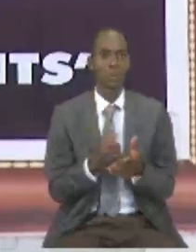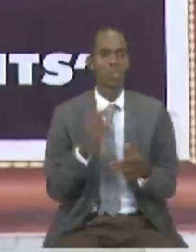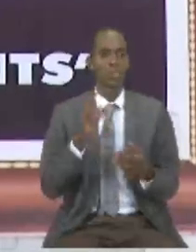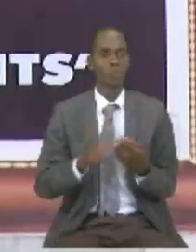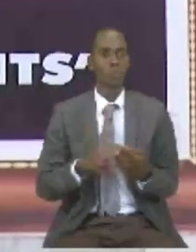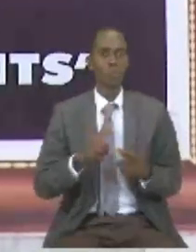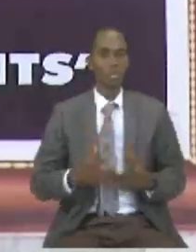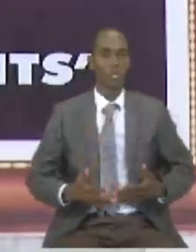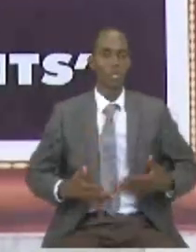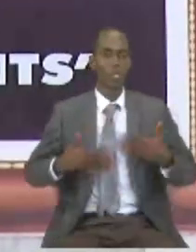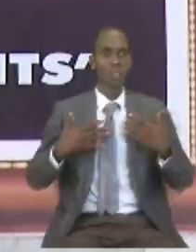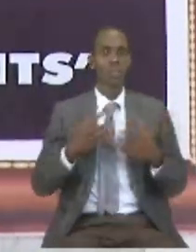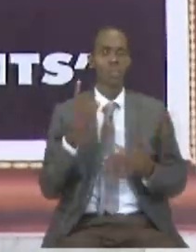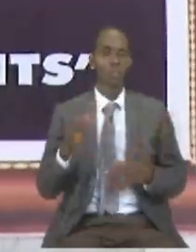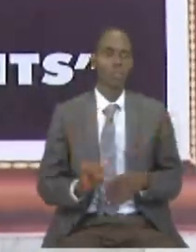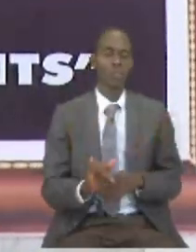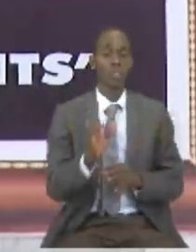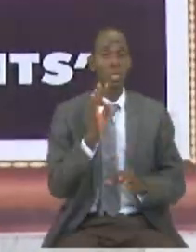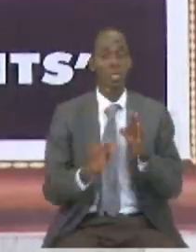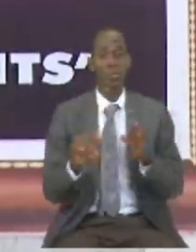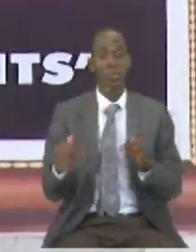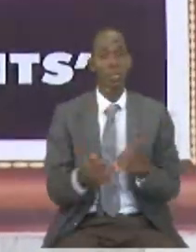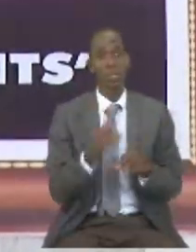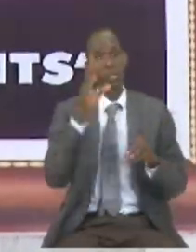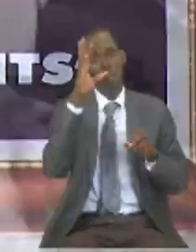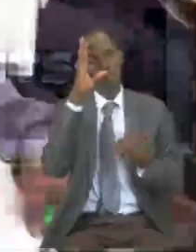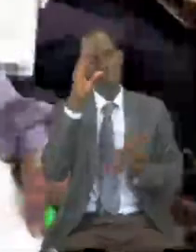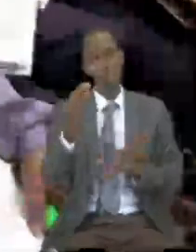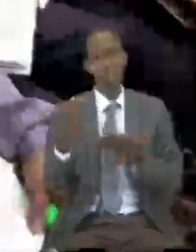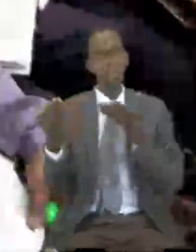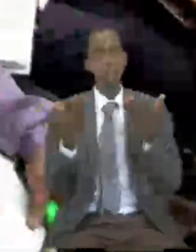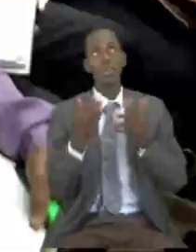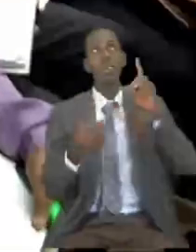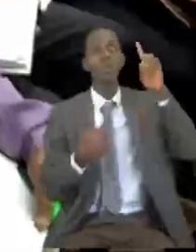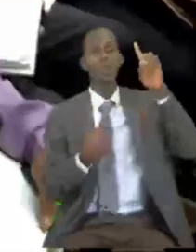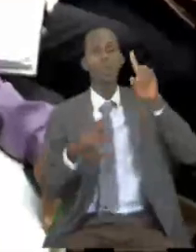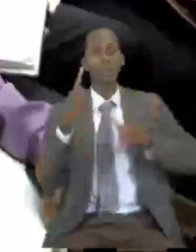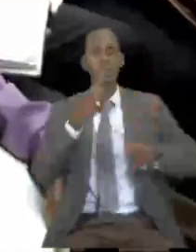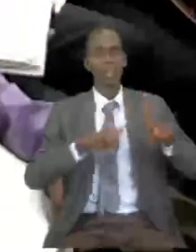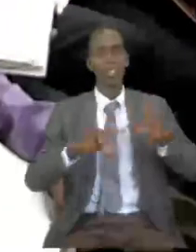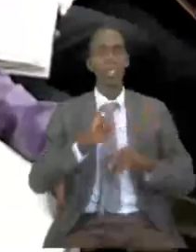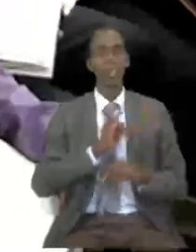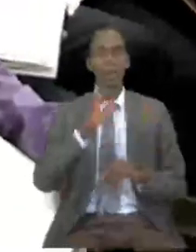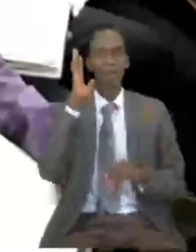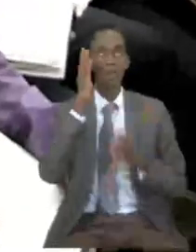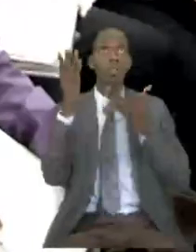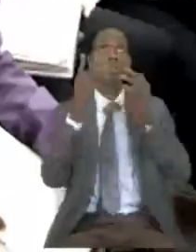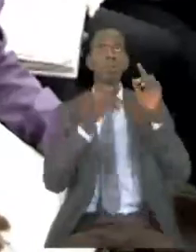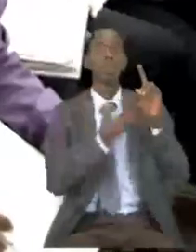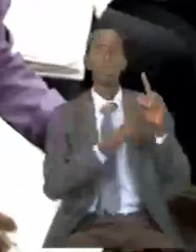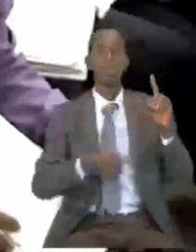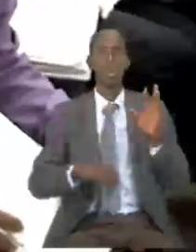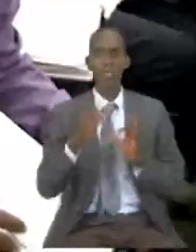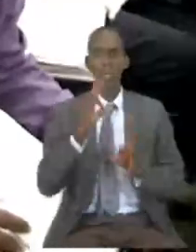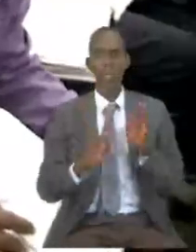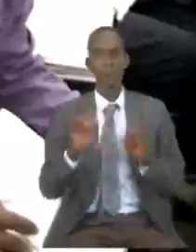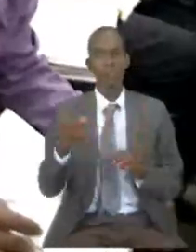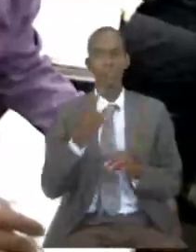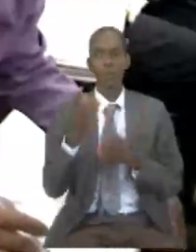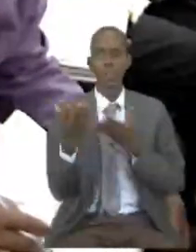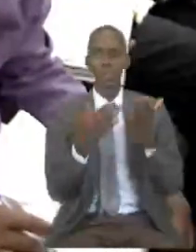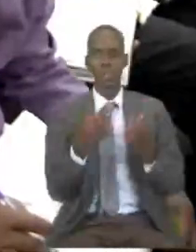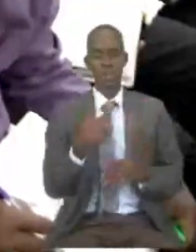pour la vie éternelle. Si quelqu'un me sert, je servirai le Seigneur. Je vais servir le Seigneur. Si